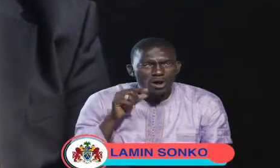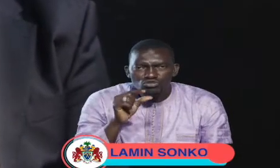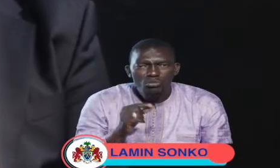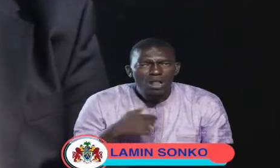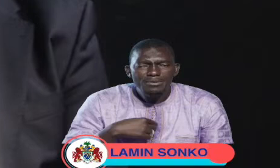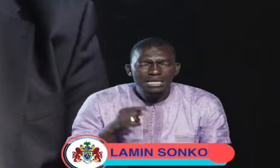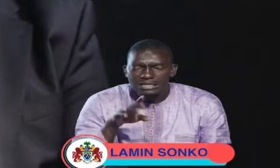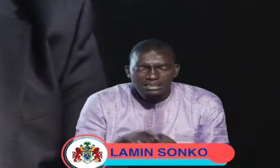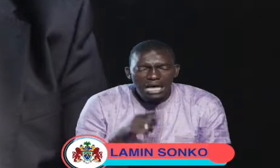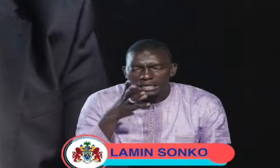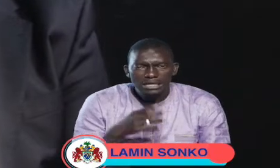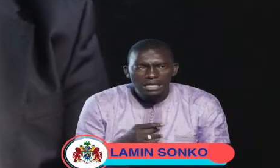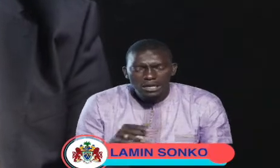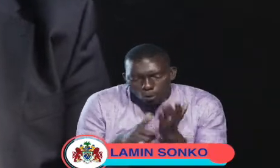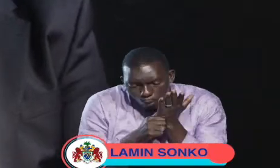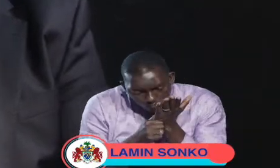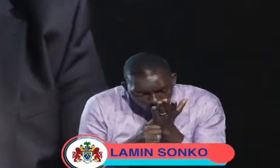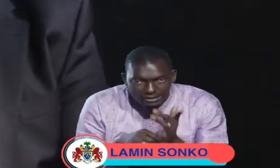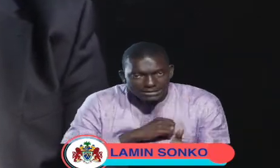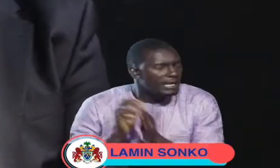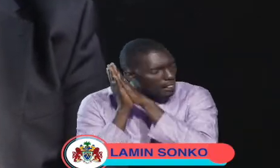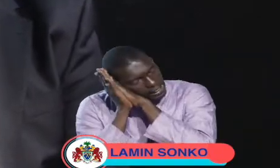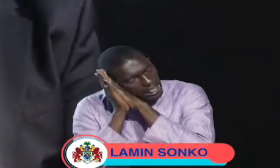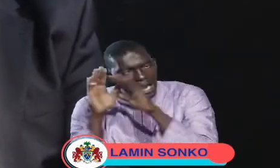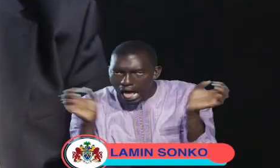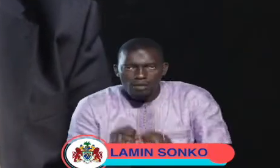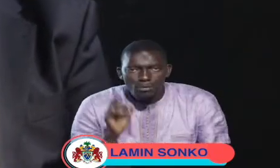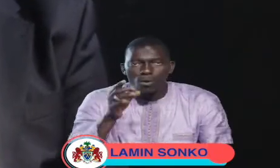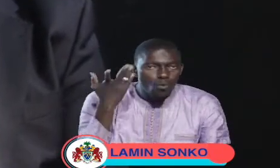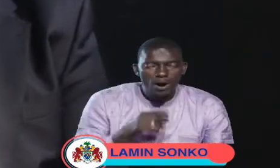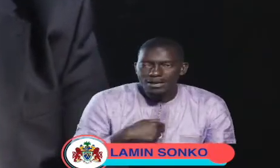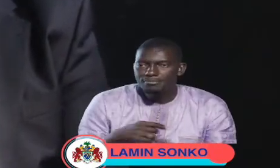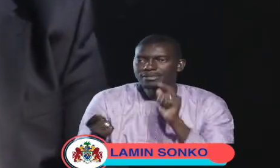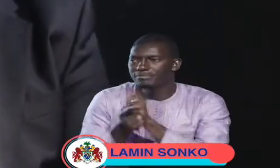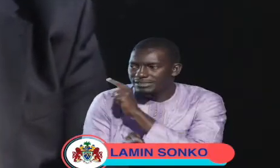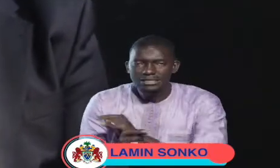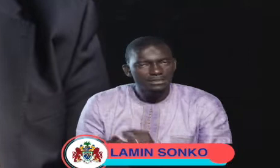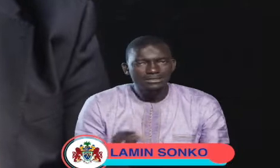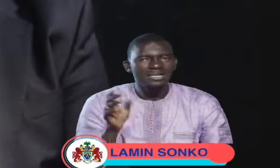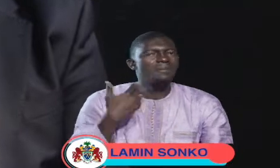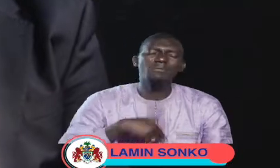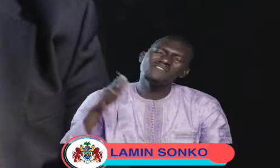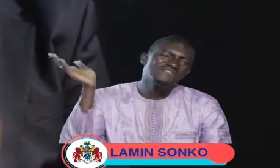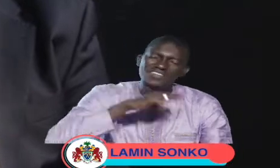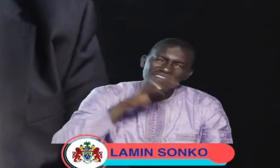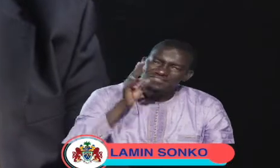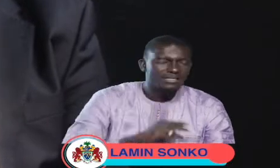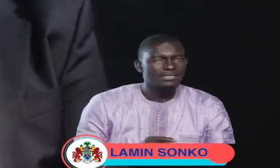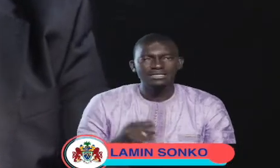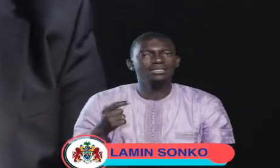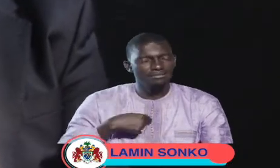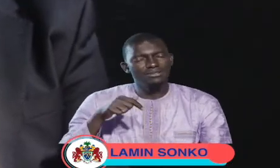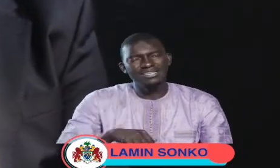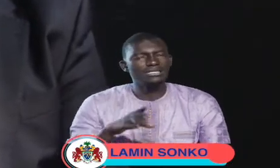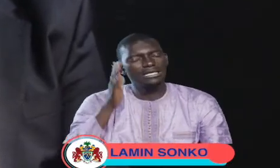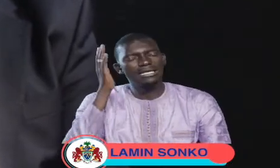ben audio bo xamne dafa jaxlé sa mom mo ne kéro nelawut ci goudi waye bu mako mari dem mari plaako manako li dañoo wax rek manama tay mom dina